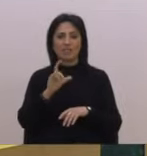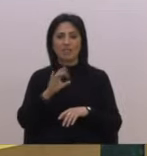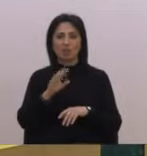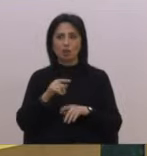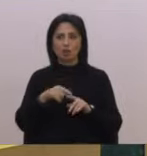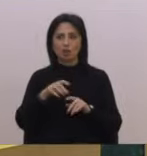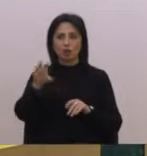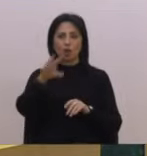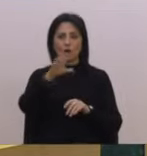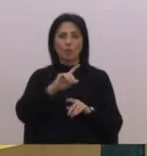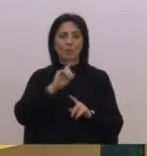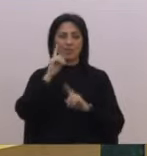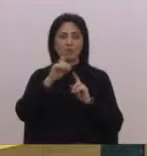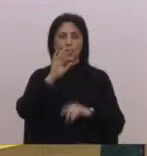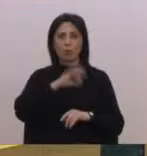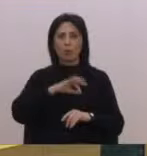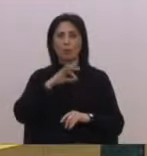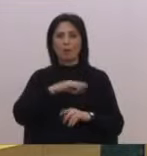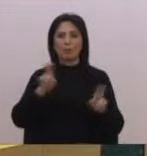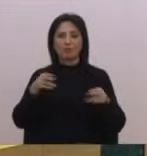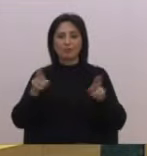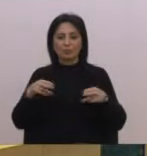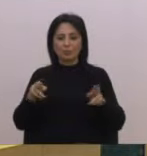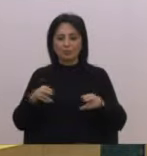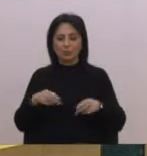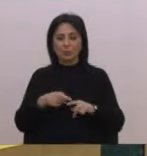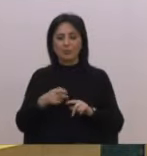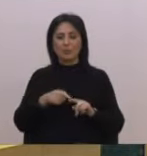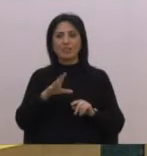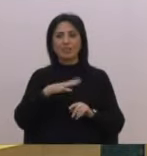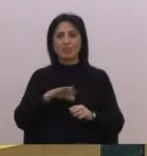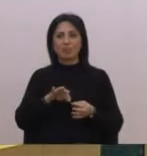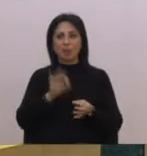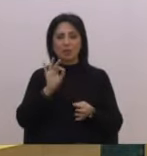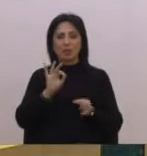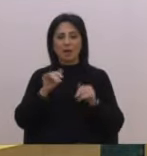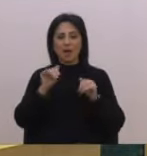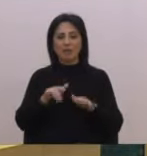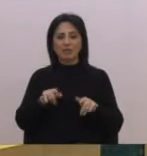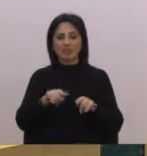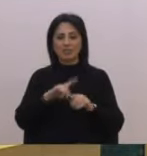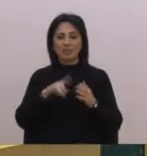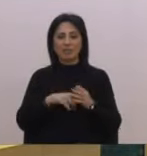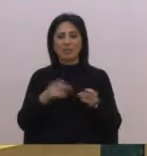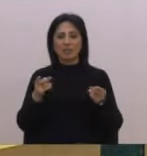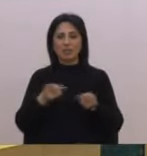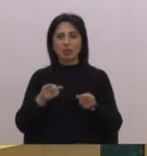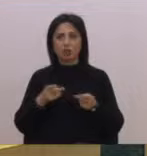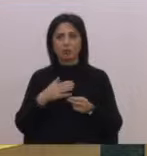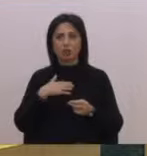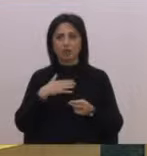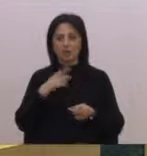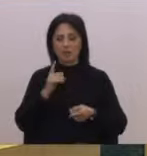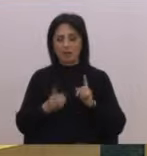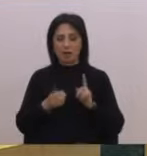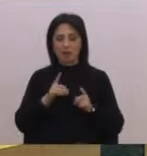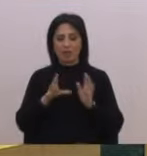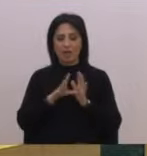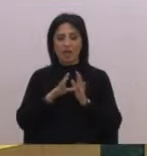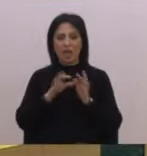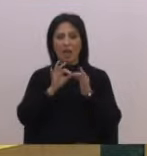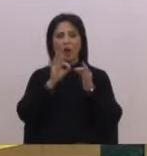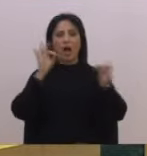კომლების წლიური მოხმარება. Იმისთვის, რომ ეს იყოს სრულყოფილად გადაწყვეტილი საკითხი, საჭიროა ჩვენ რეალურად